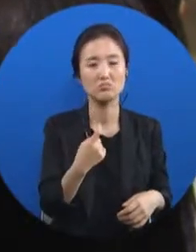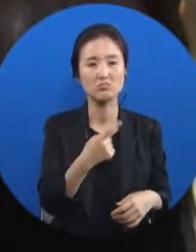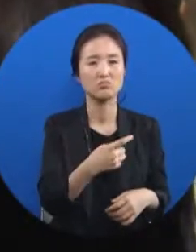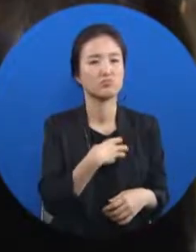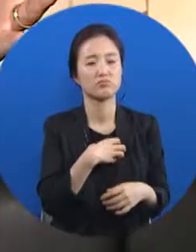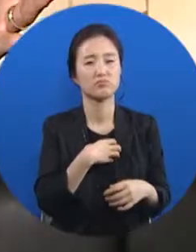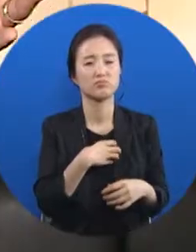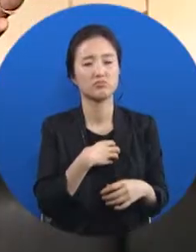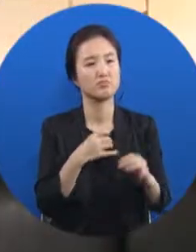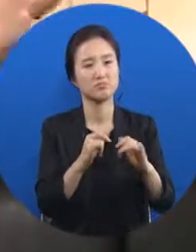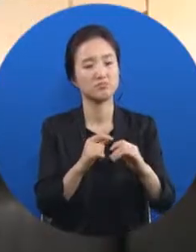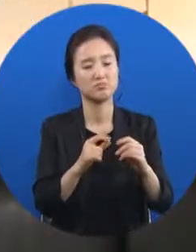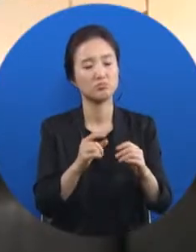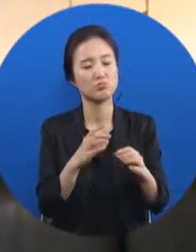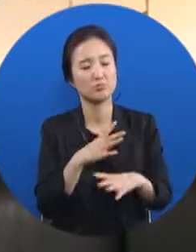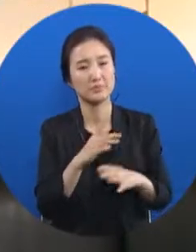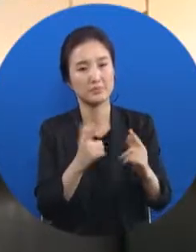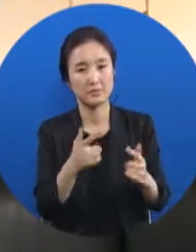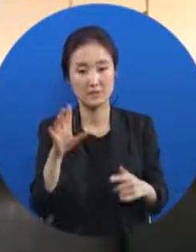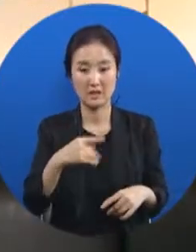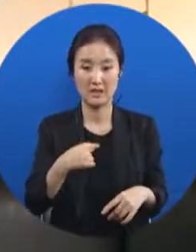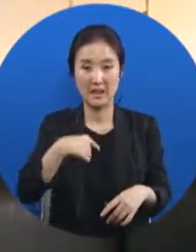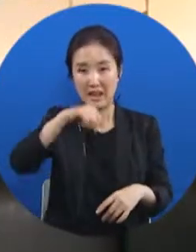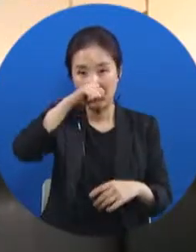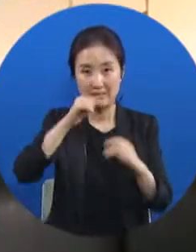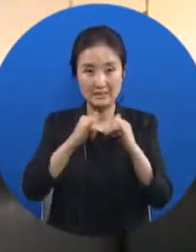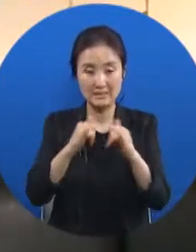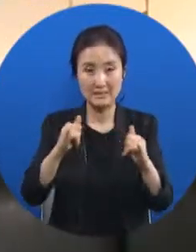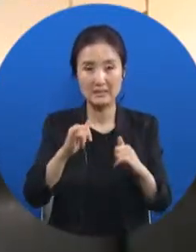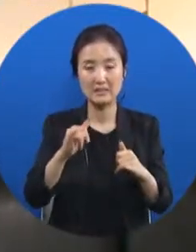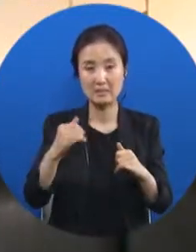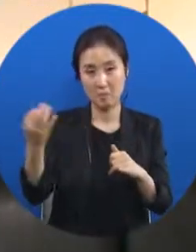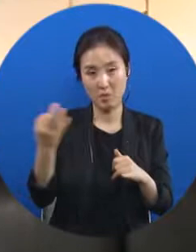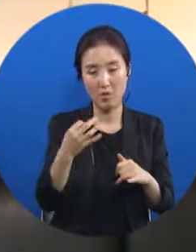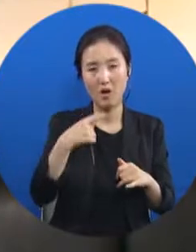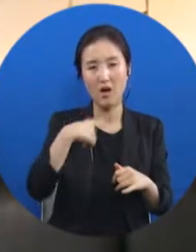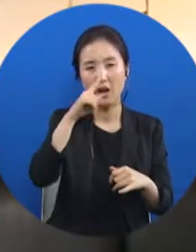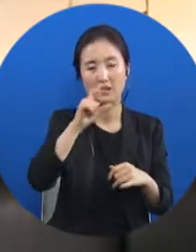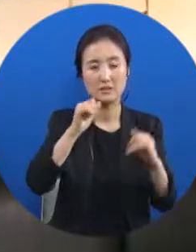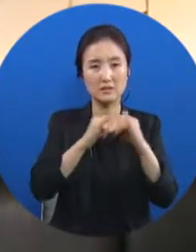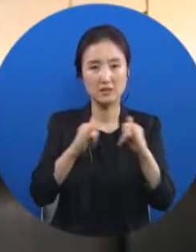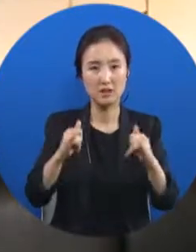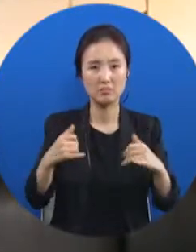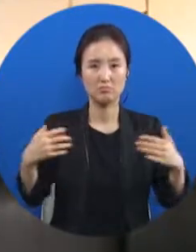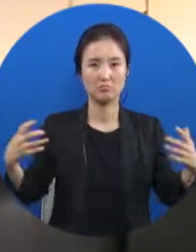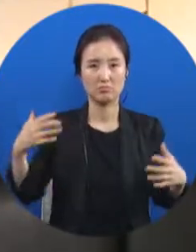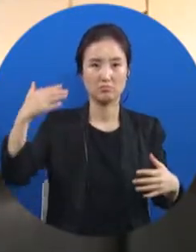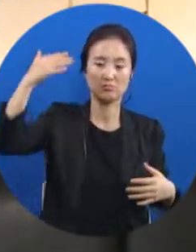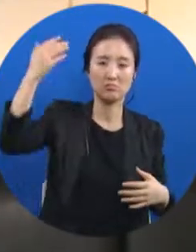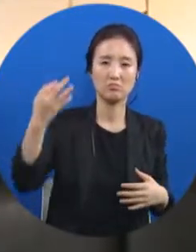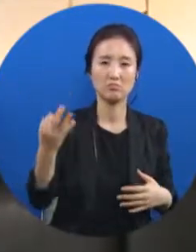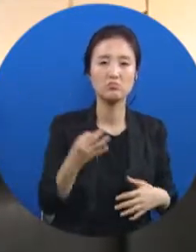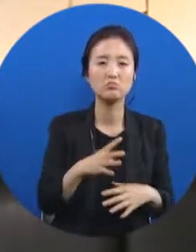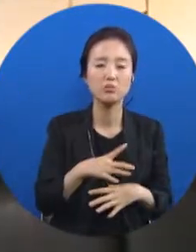건드려. 예. 네. 뭐 이런 이제 되게 그런 것도 있더라고. 그래서 그런 경험을 많이 했어요. 많이 하고